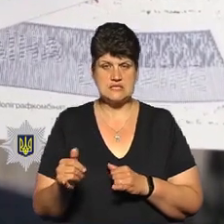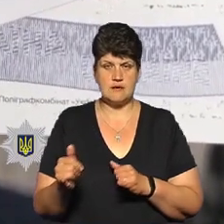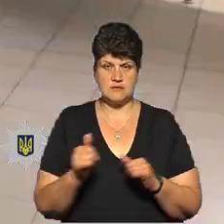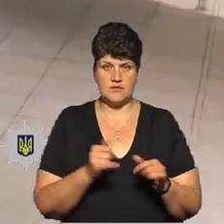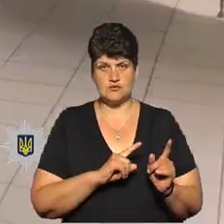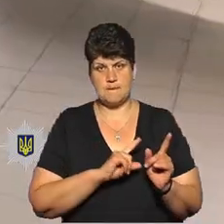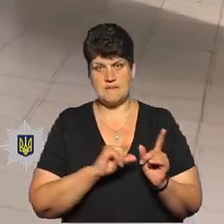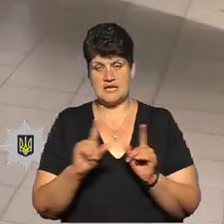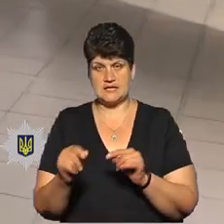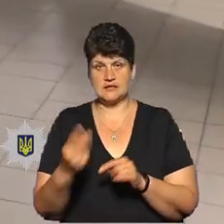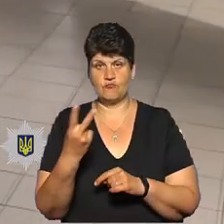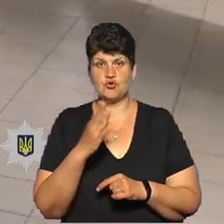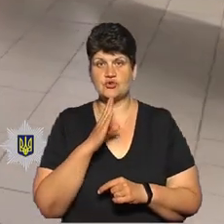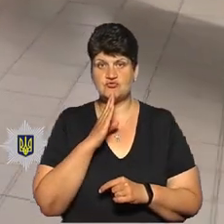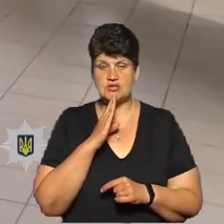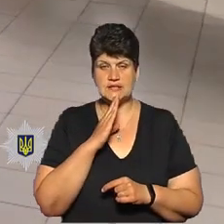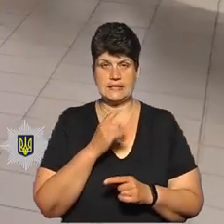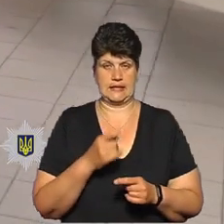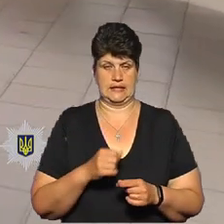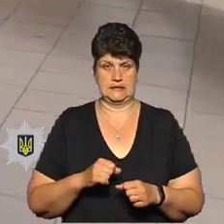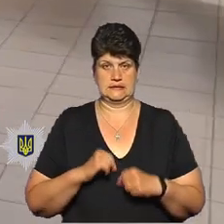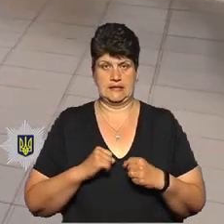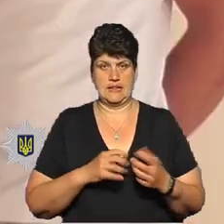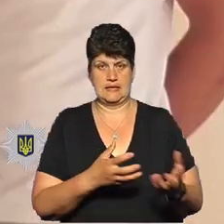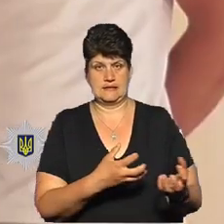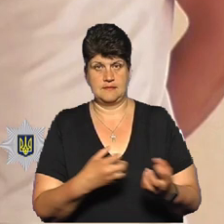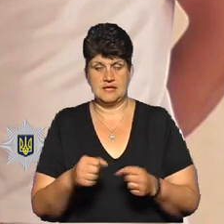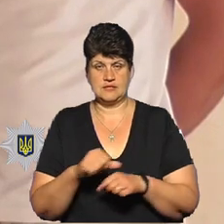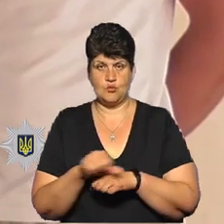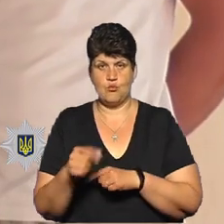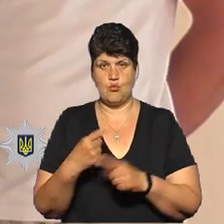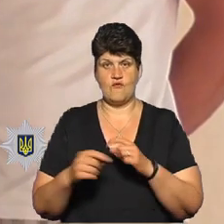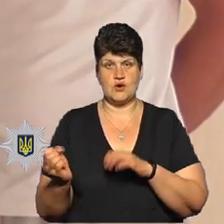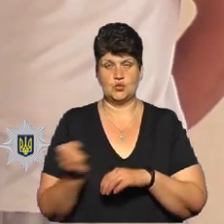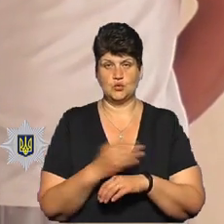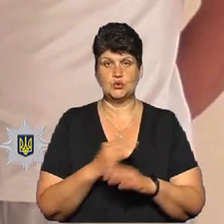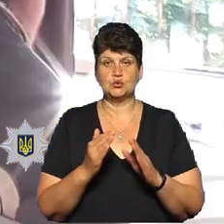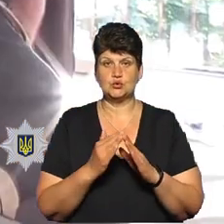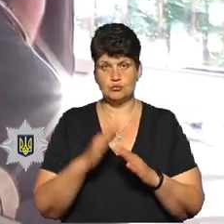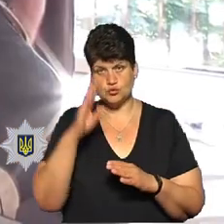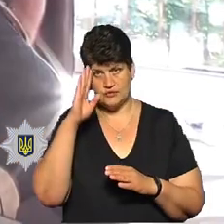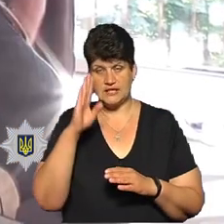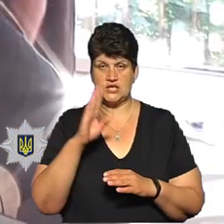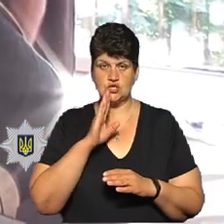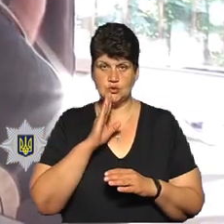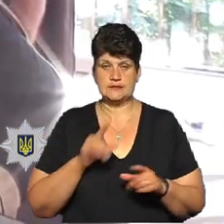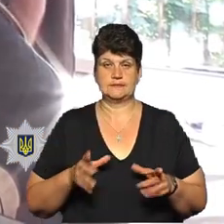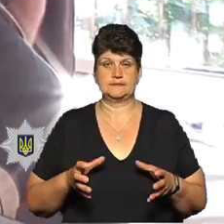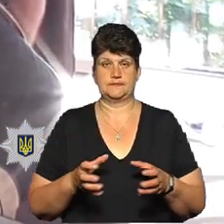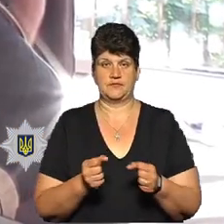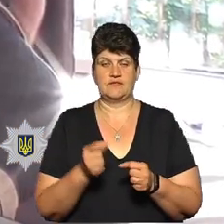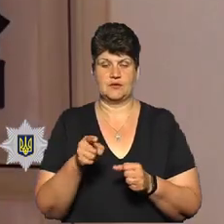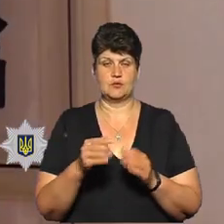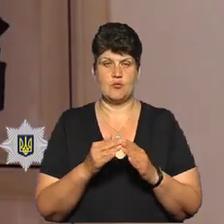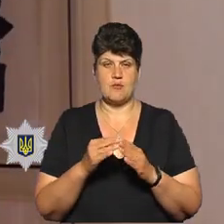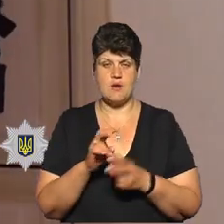Двох дівчат, яких намагалися перевезти через кордон, повернули додому. Чоловіка та жінку затримали, в їхніх домівках провели обшуки та